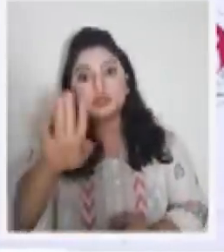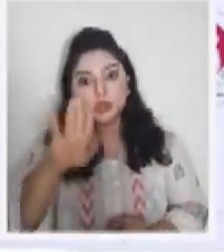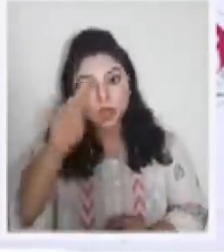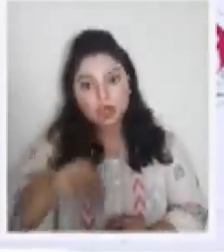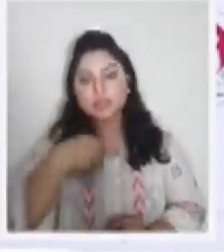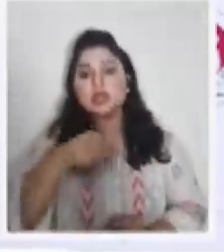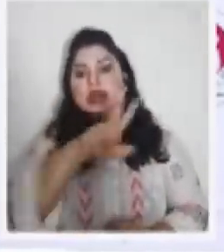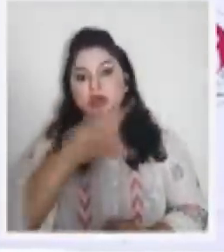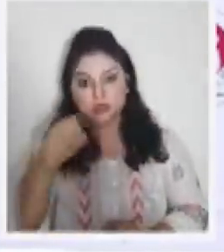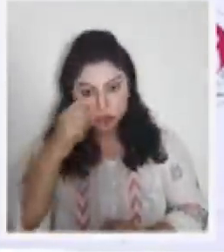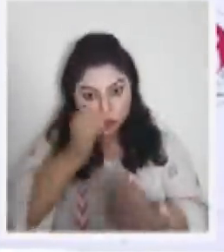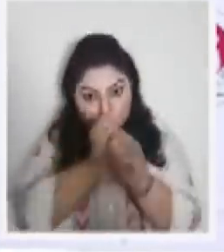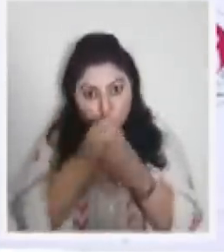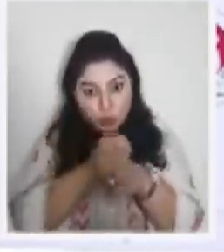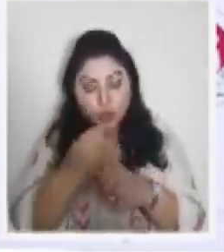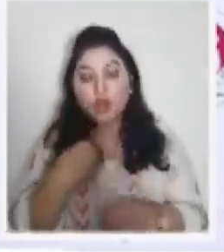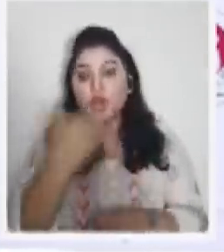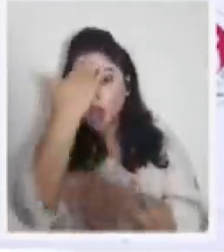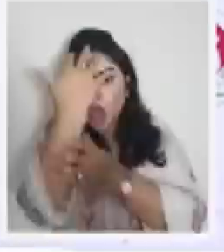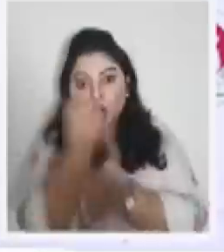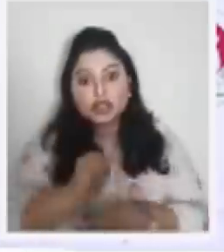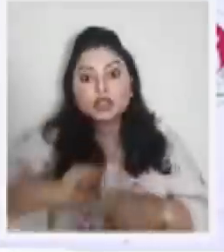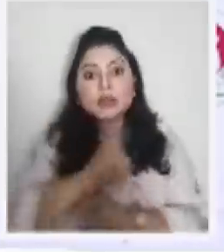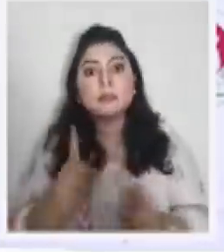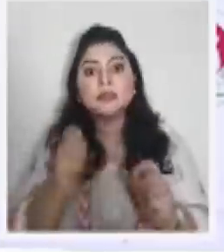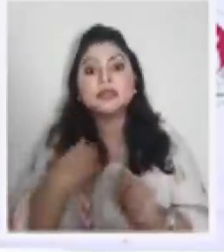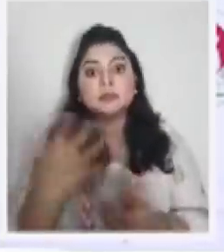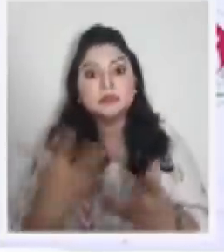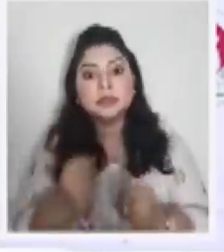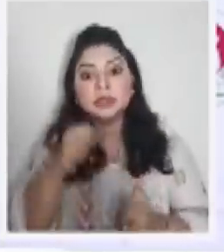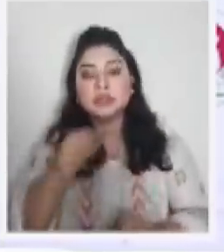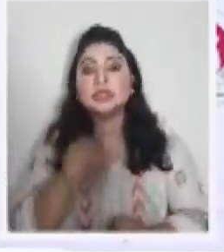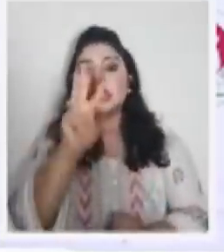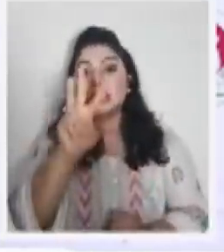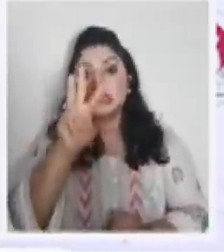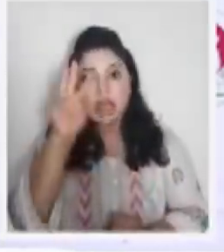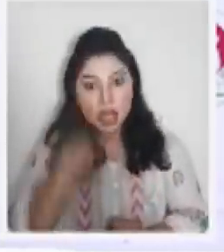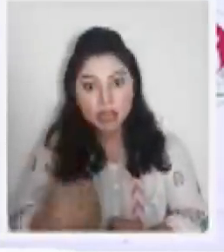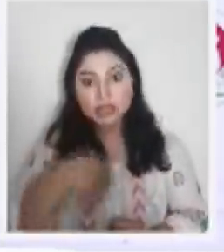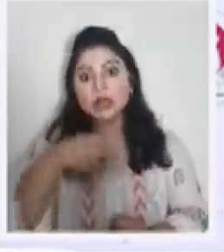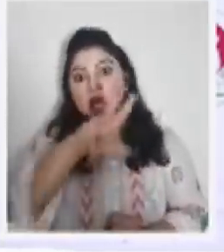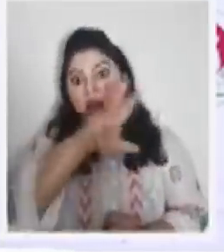হয়েছে 8,32,074টি। 24 ঘন্টায় যা নমুনা পরীক্ষা হয়েছে তাতে শনাক্ত হয়েছে